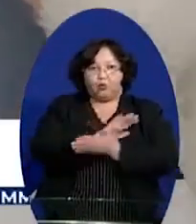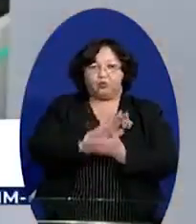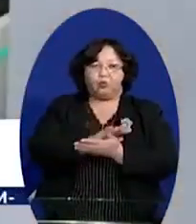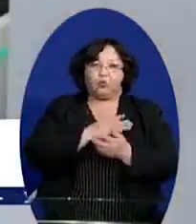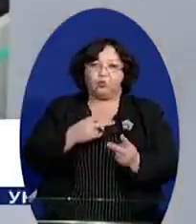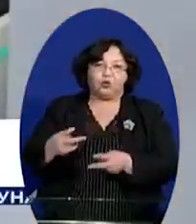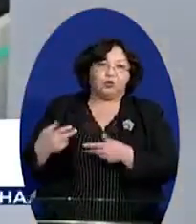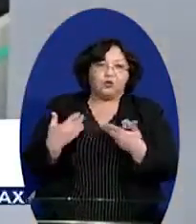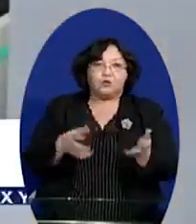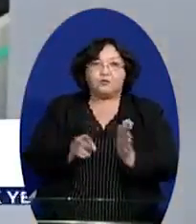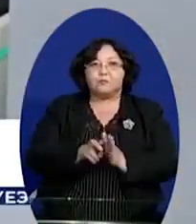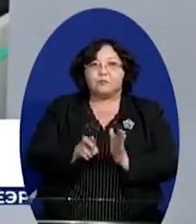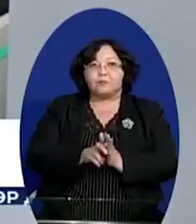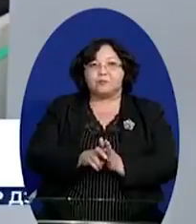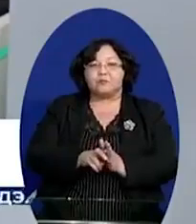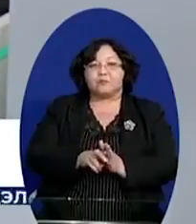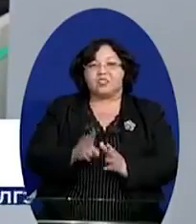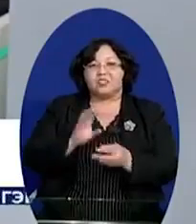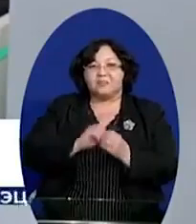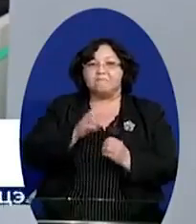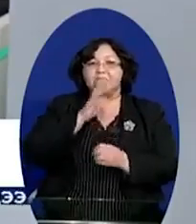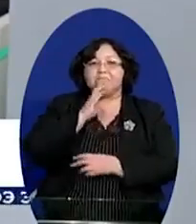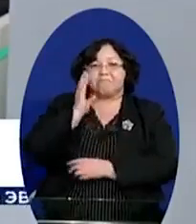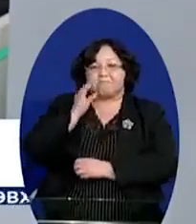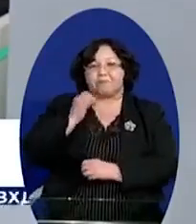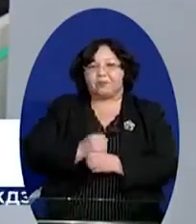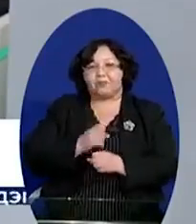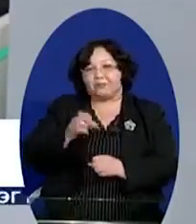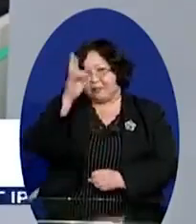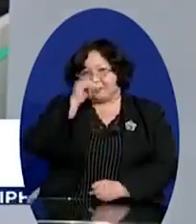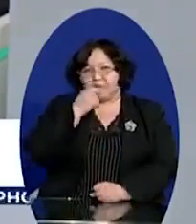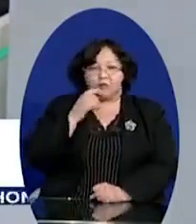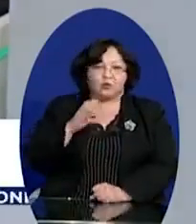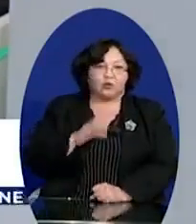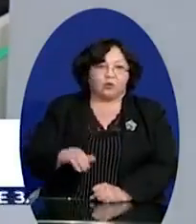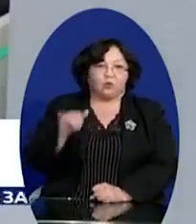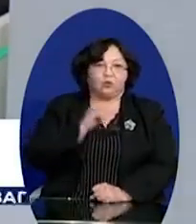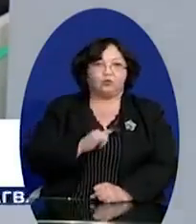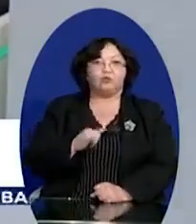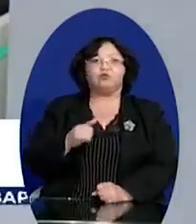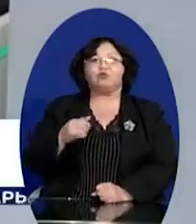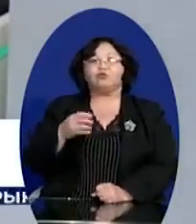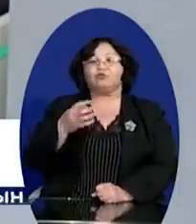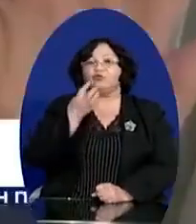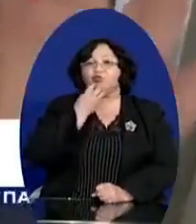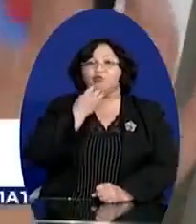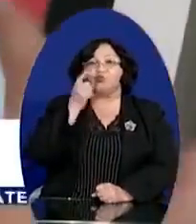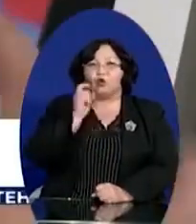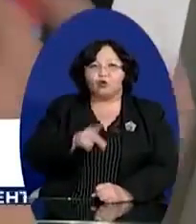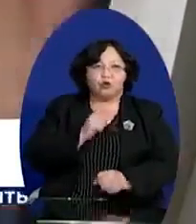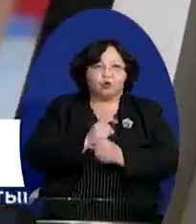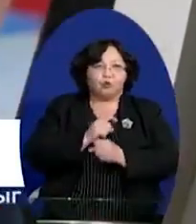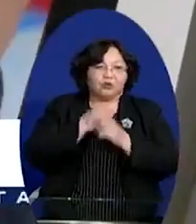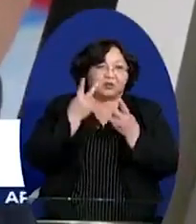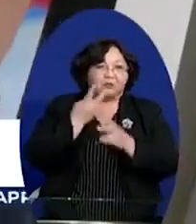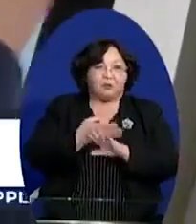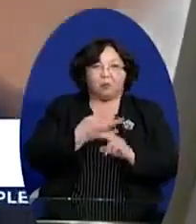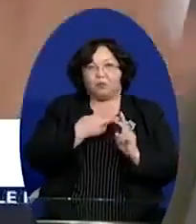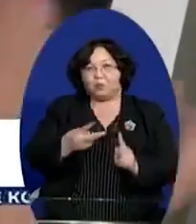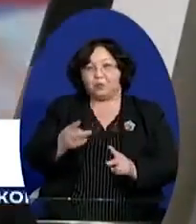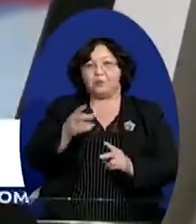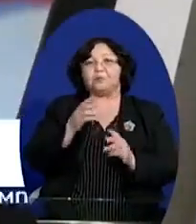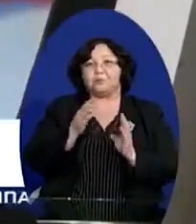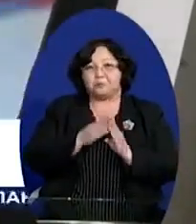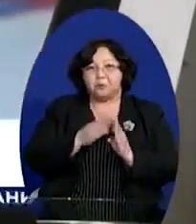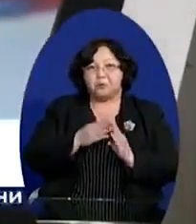хүргэхээр ажиллаж байгааг салбарын яамнаас мэдээллээ. Мөн бүгдээрэндх Солонгос улсын Сөүл хот дахь хөдөлмөр нийгмийн хамгааллын үйлчилгээний төвийн байрлуулан Бусан хот